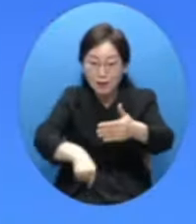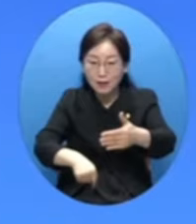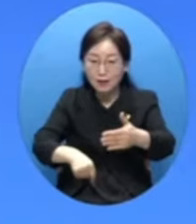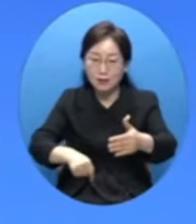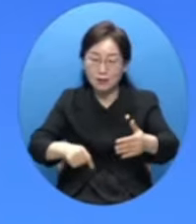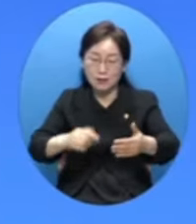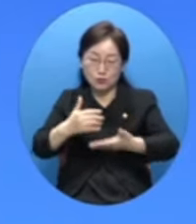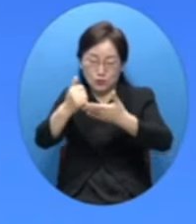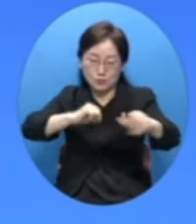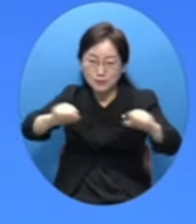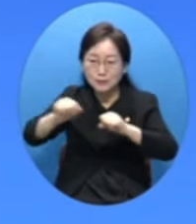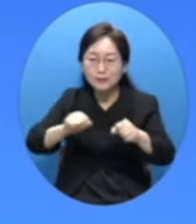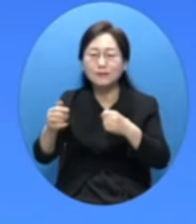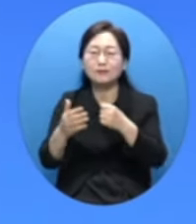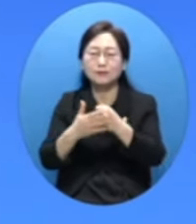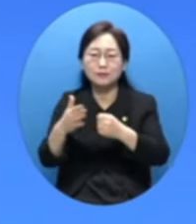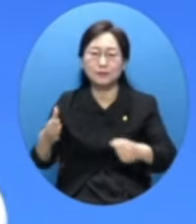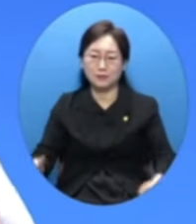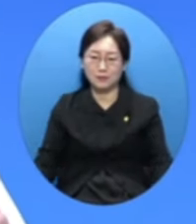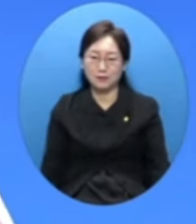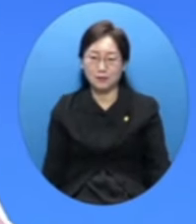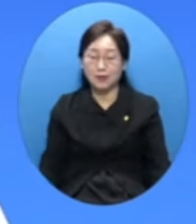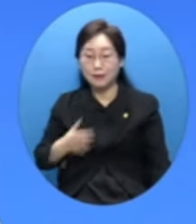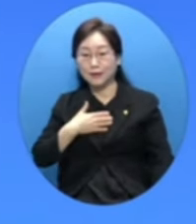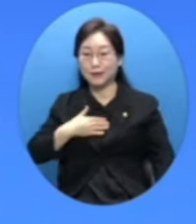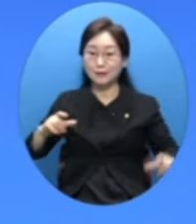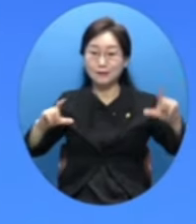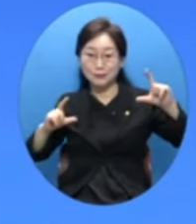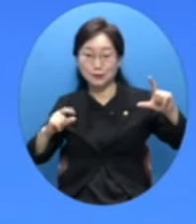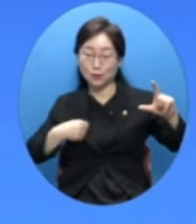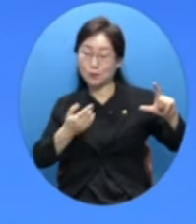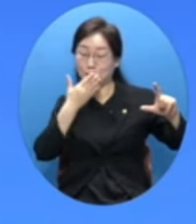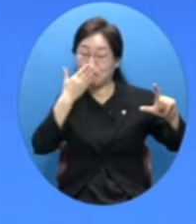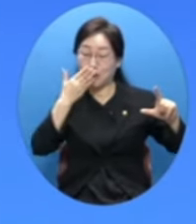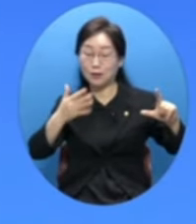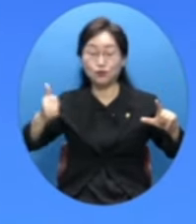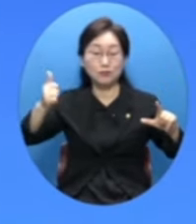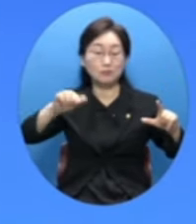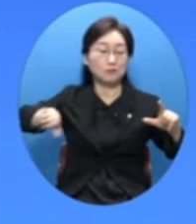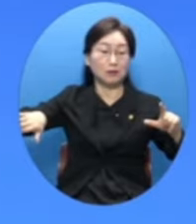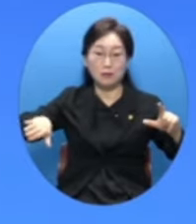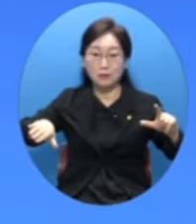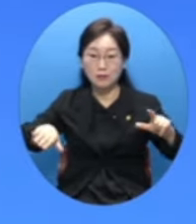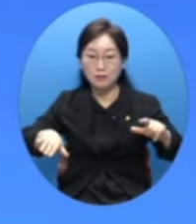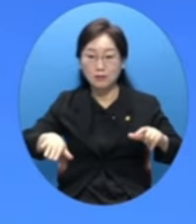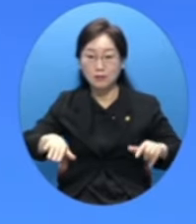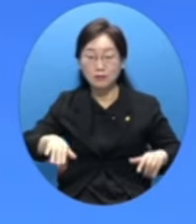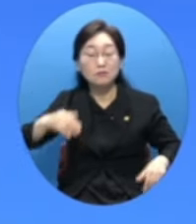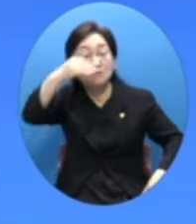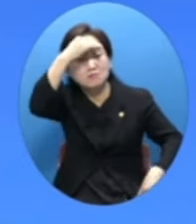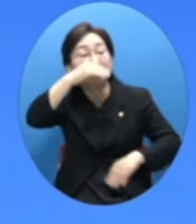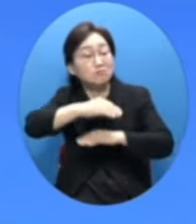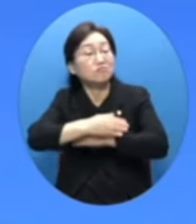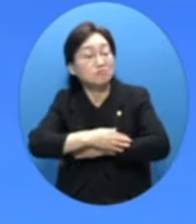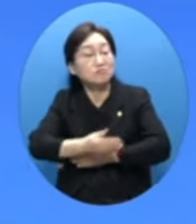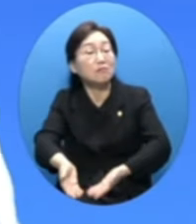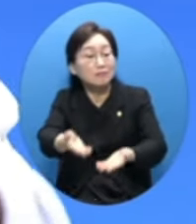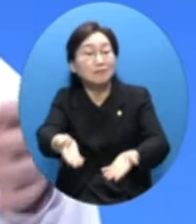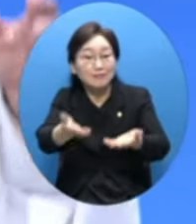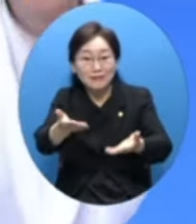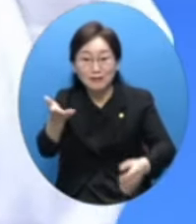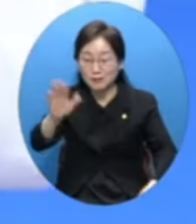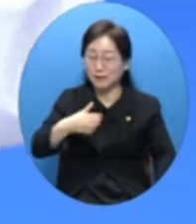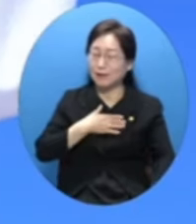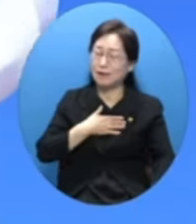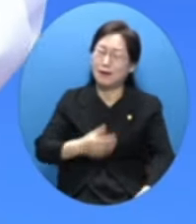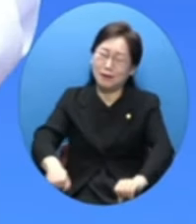역사하고 계시기 때문인 것입니다. 내가 할 때는 주님이 아무것도 못하시고 구경만 하고 계시지만 나는